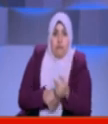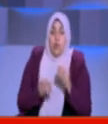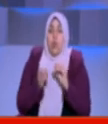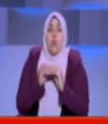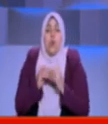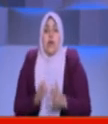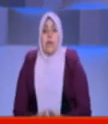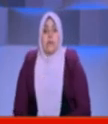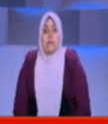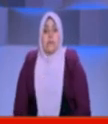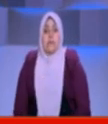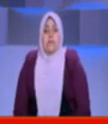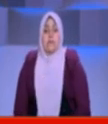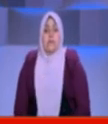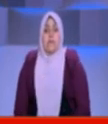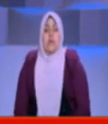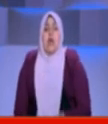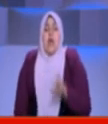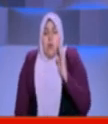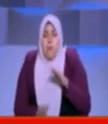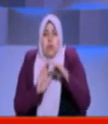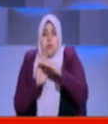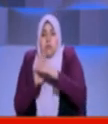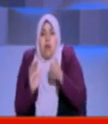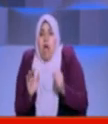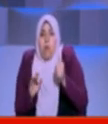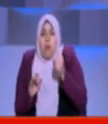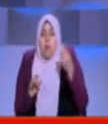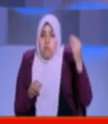تراها قد تكون ذات أولوية وتستند إلى المنطق أيضا؟